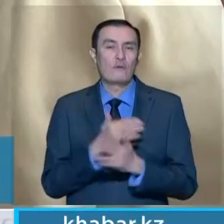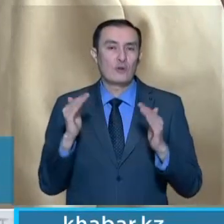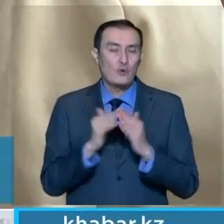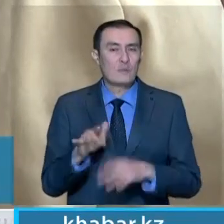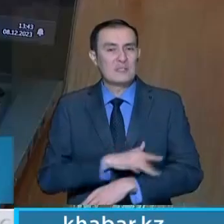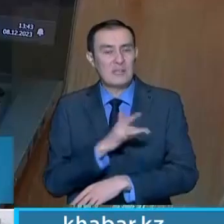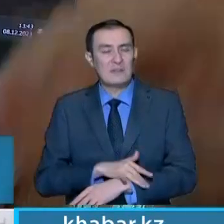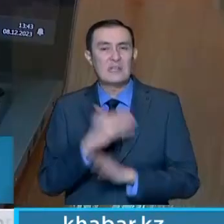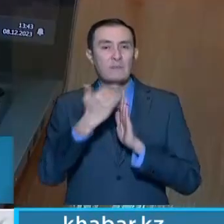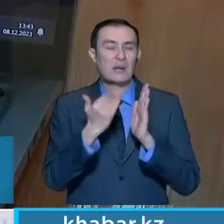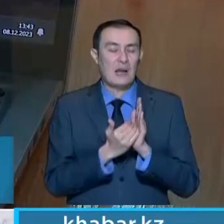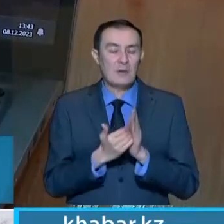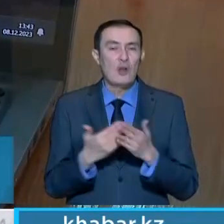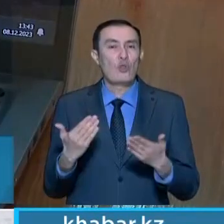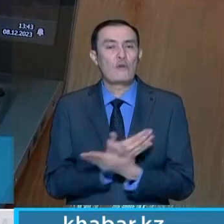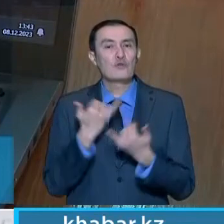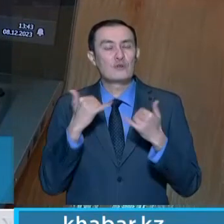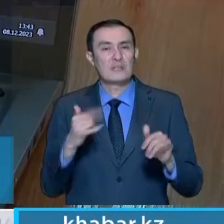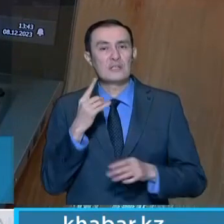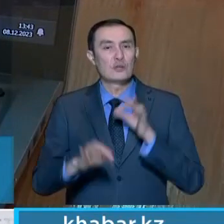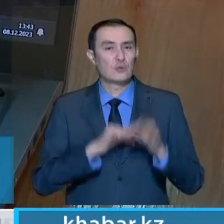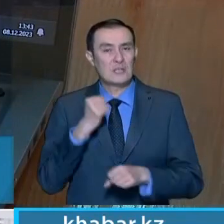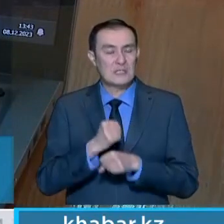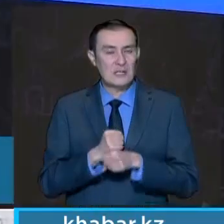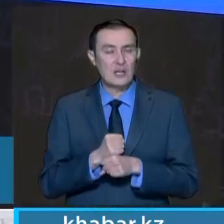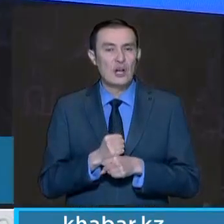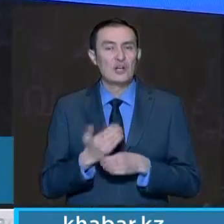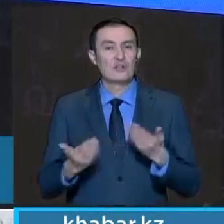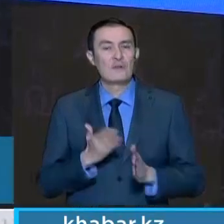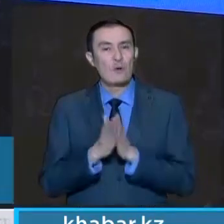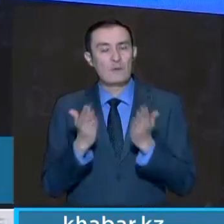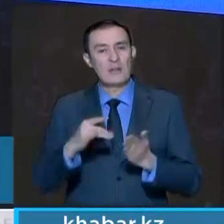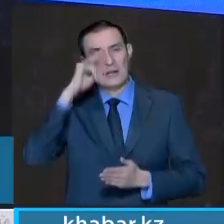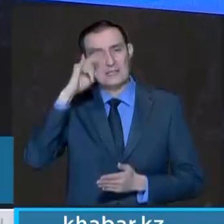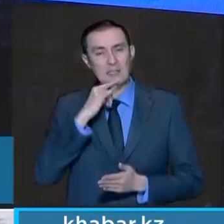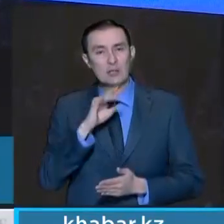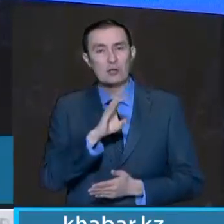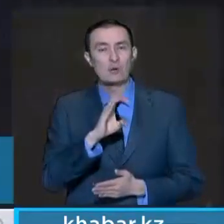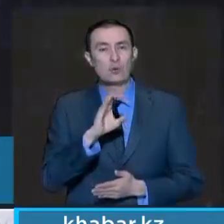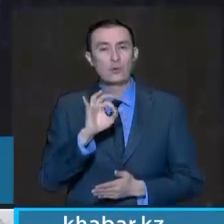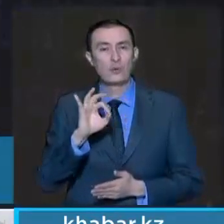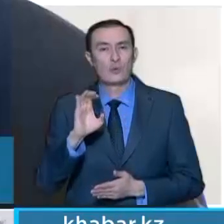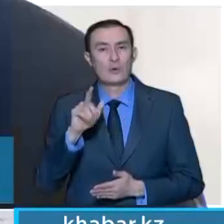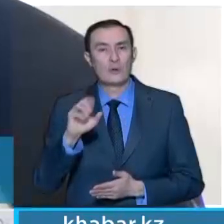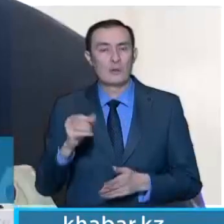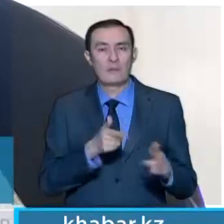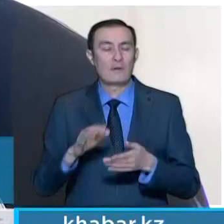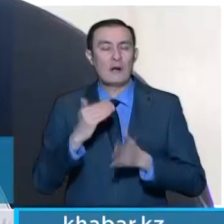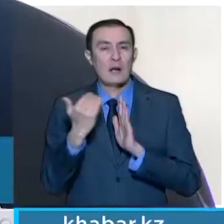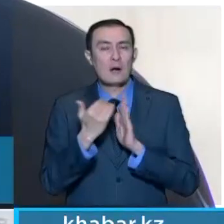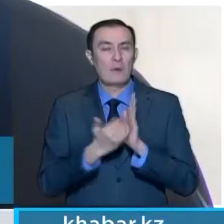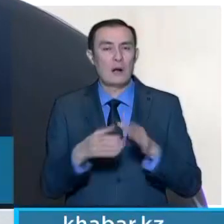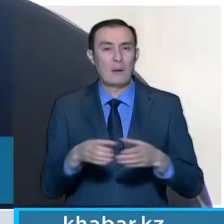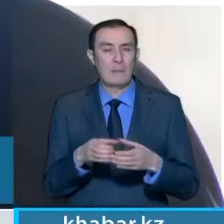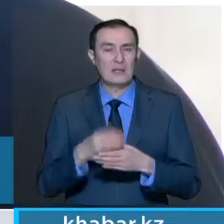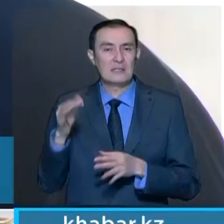и программы. Маленькие чудеса всего за сутки. К примеру, живые комиксы или казахский Google. Последний разработала команда